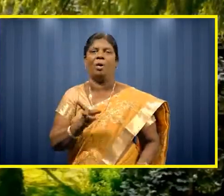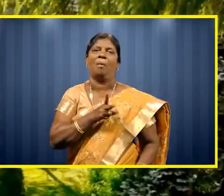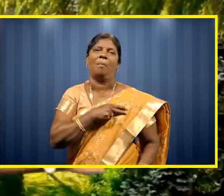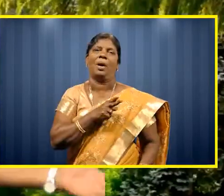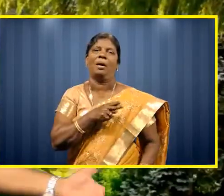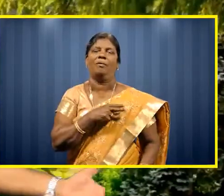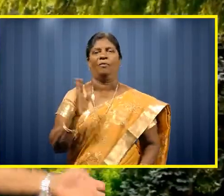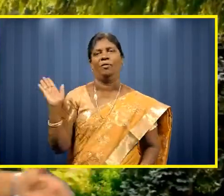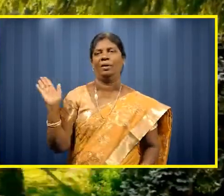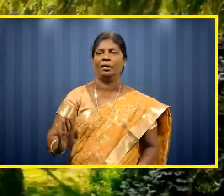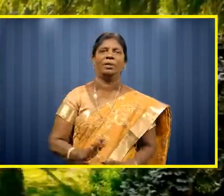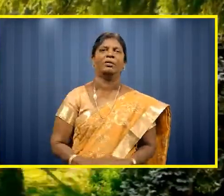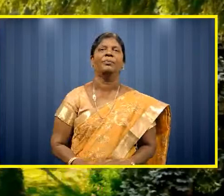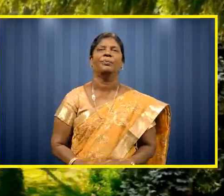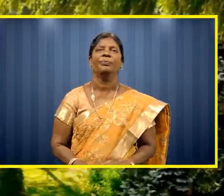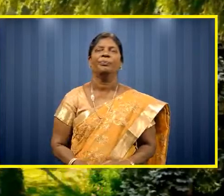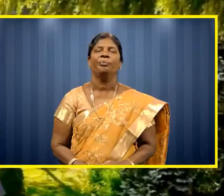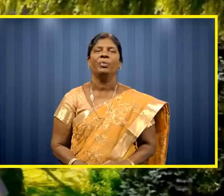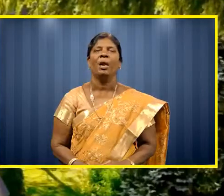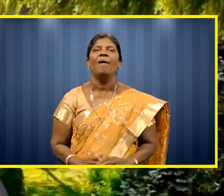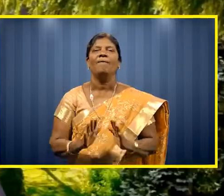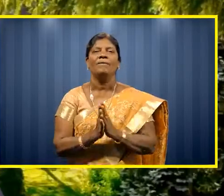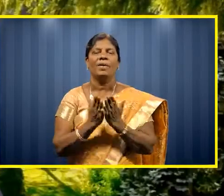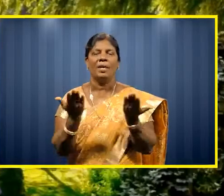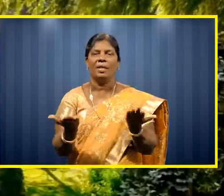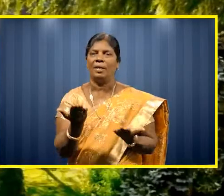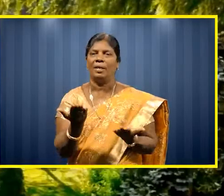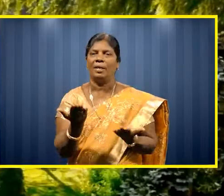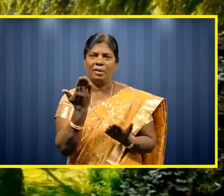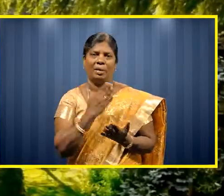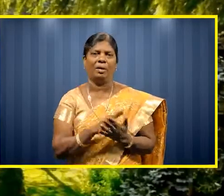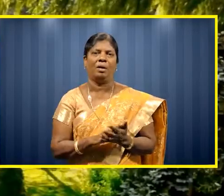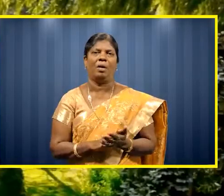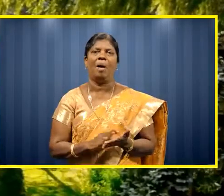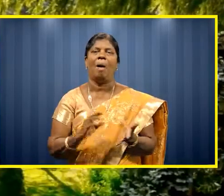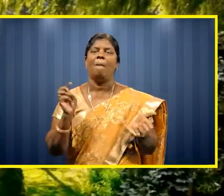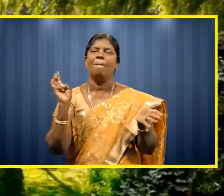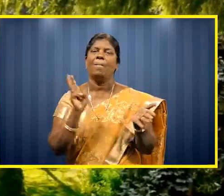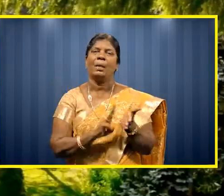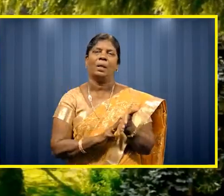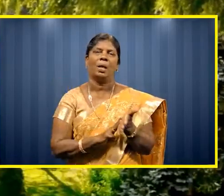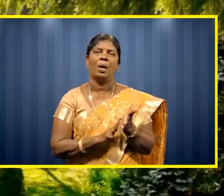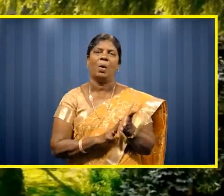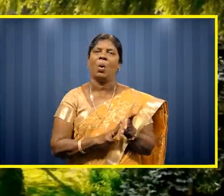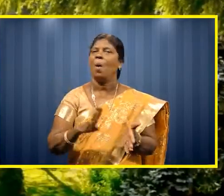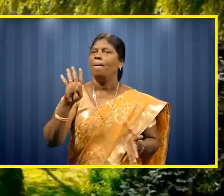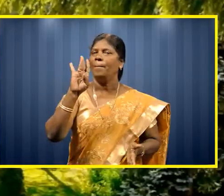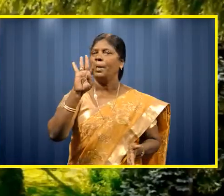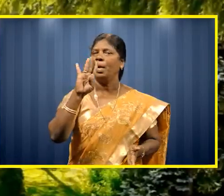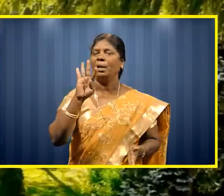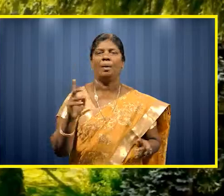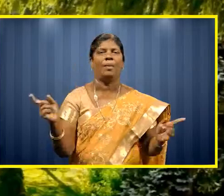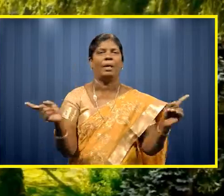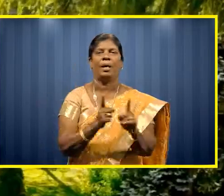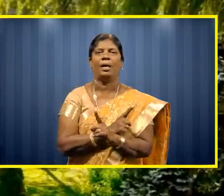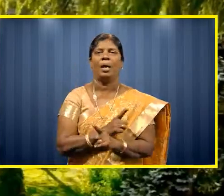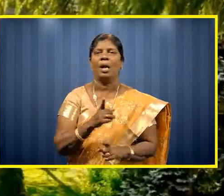மரண தருவாய்க்கு இழுத்து செல்லப்பட்டார்கள். ஆனால் வேதத்திலே வாசிக்கிறோம், மத்தேயு